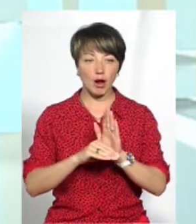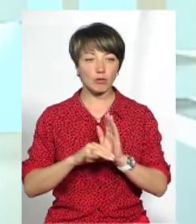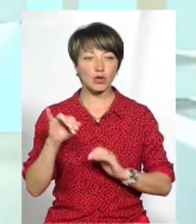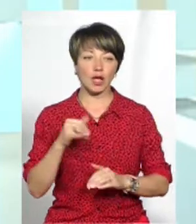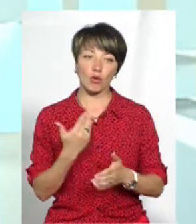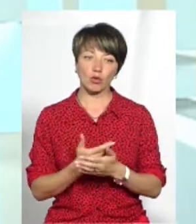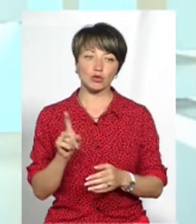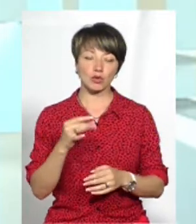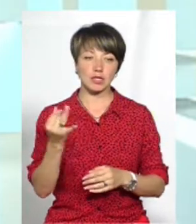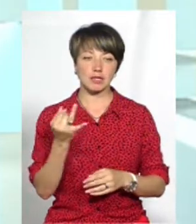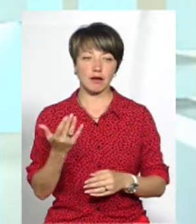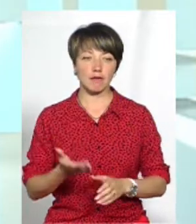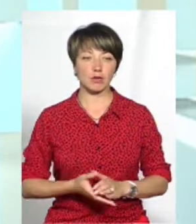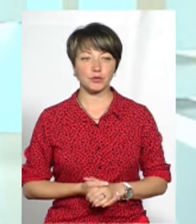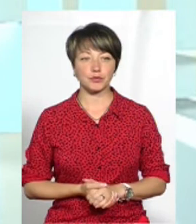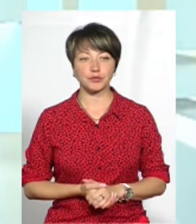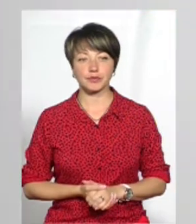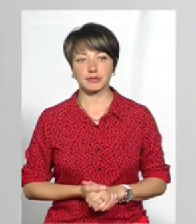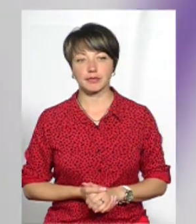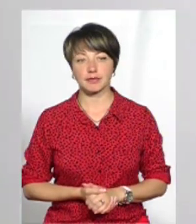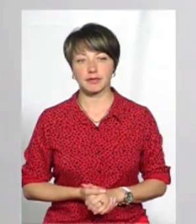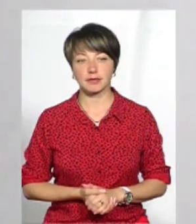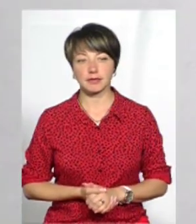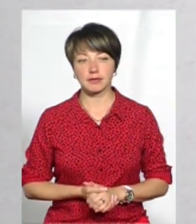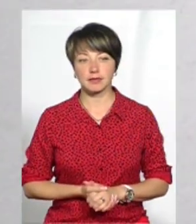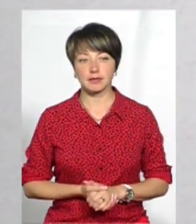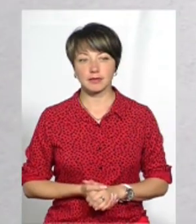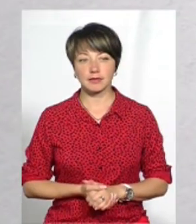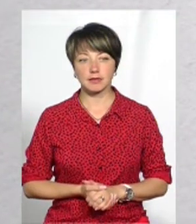І от що його зацікавило. Послухаємо.